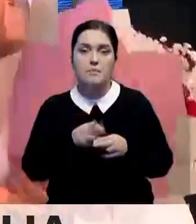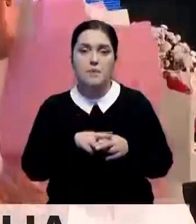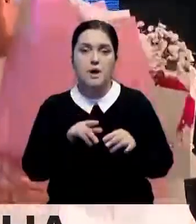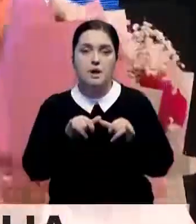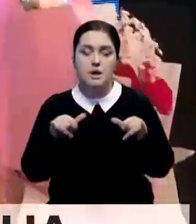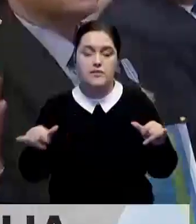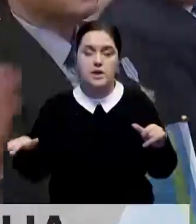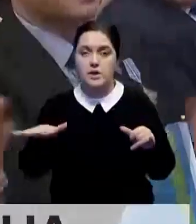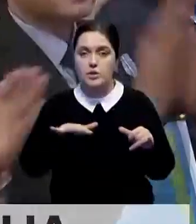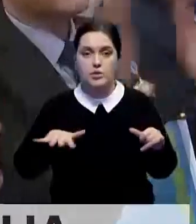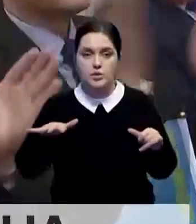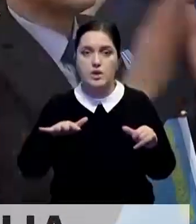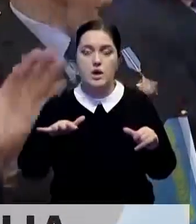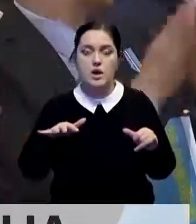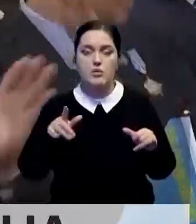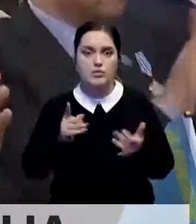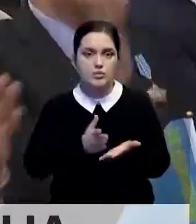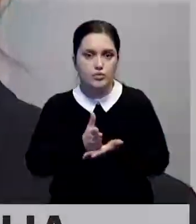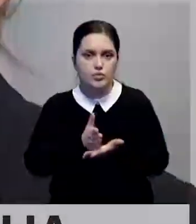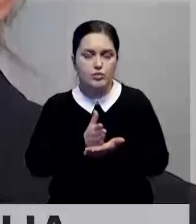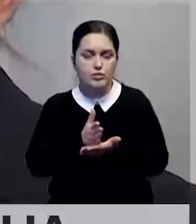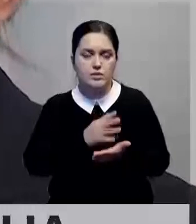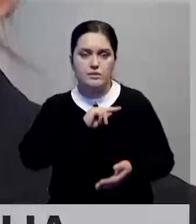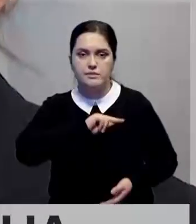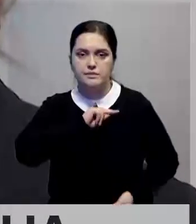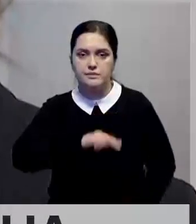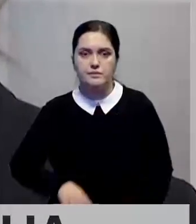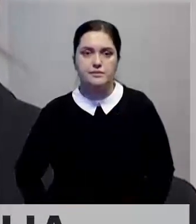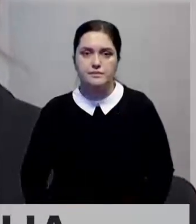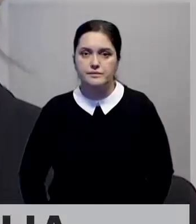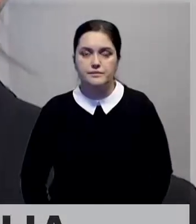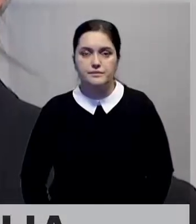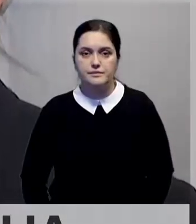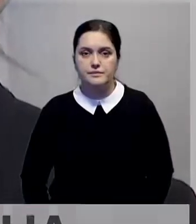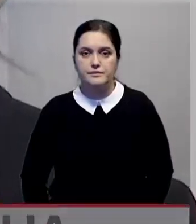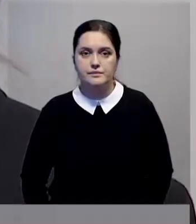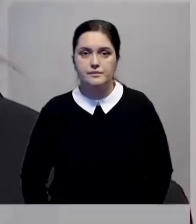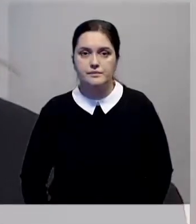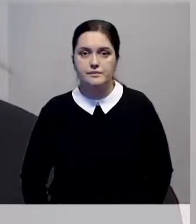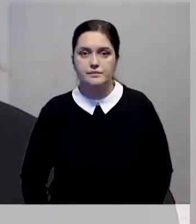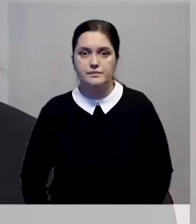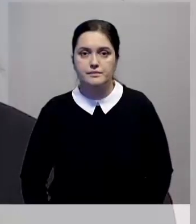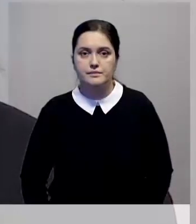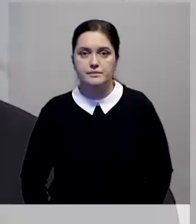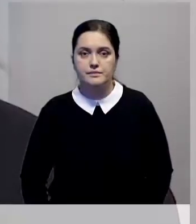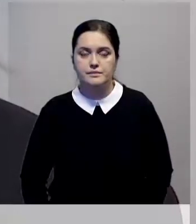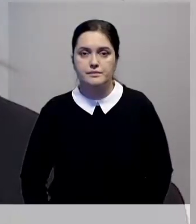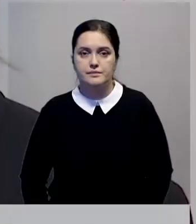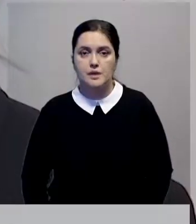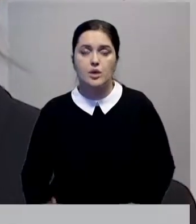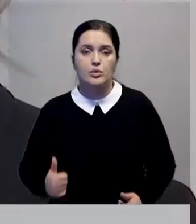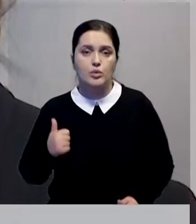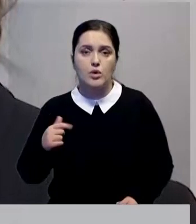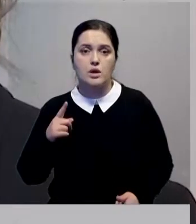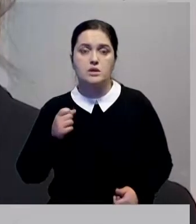развитие региона и отдал своей профессии десятки лет. Испытываю огромную гордость, наверное, не только за себя,